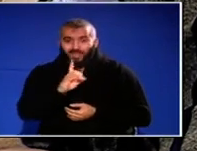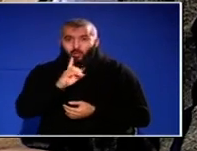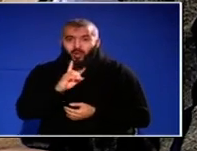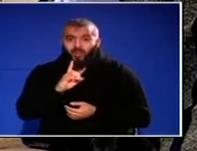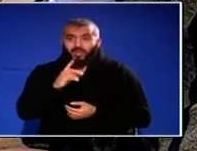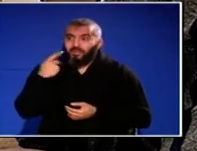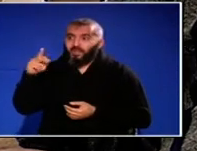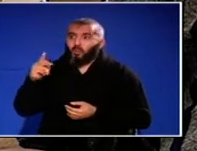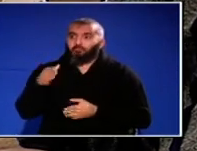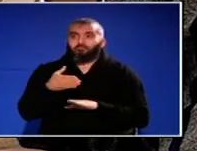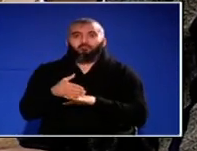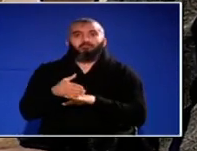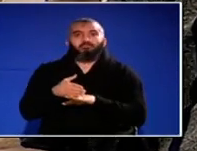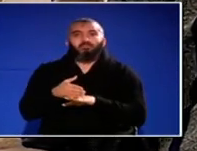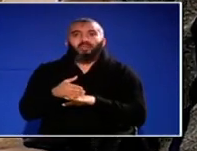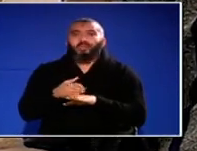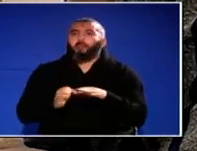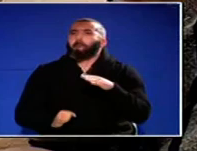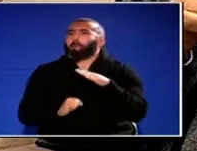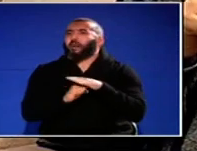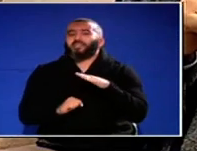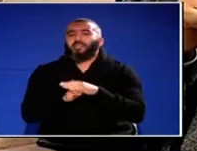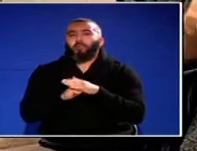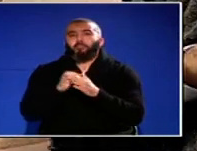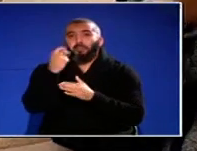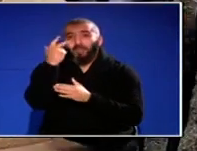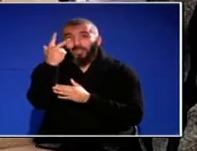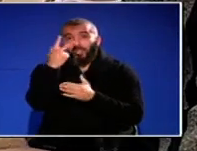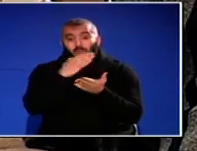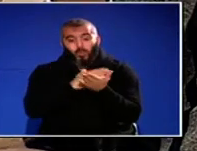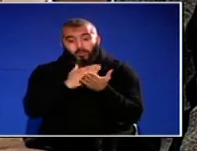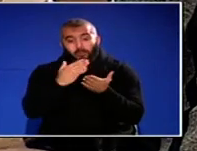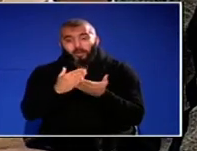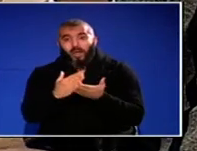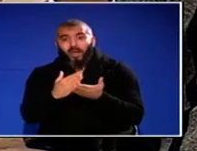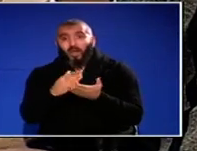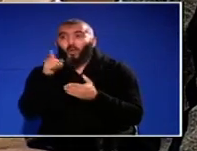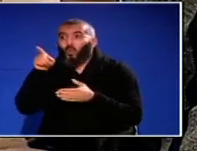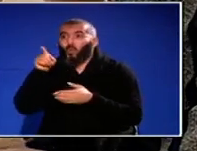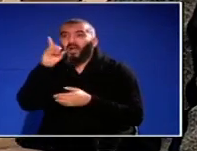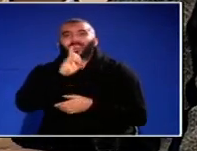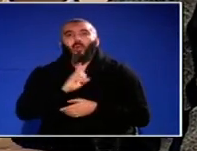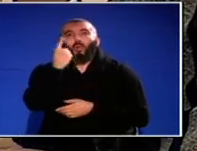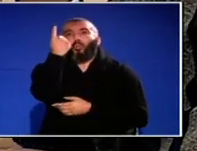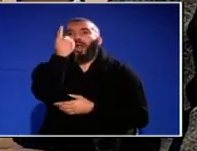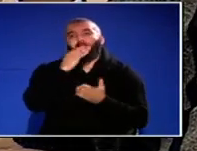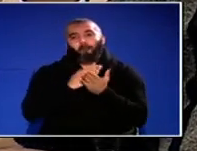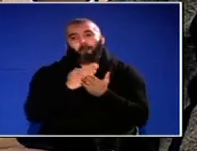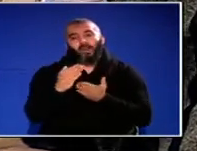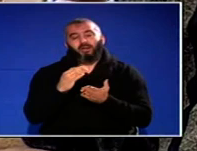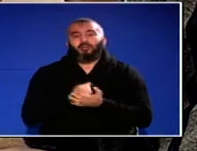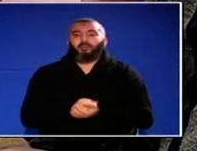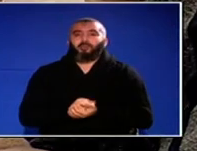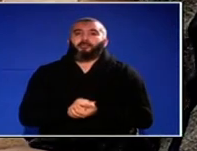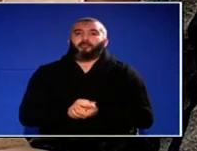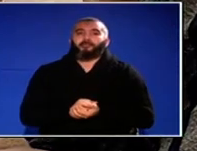الثلث سهمه، اذا كان من الثلث اقل راهم يدوه ذوك الأحفاد تاعو بشروط معينه، ولاد الولد ولاد